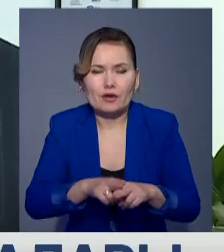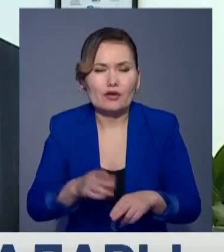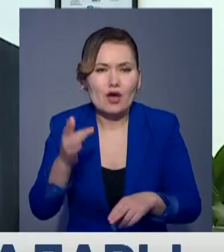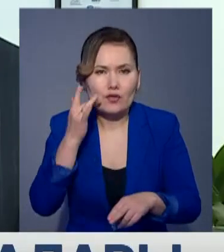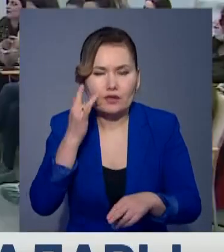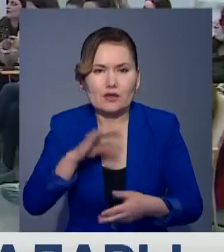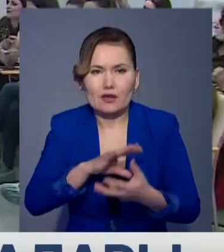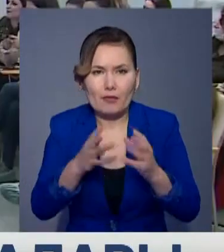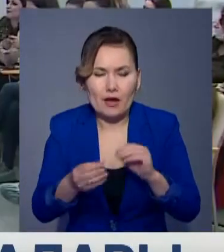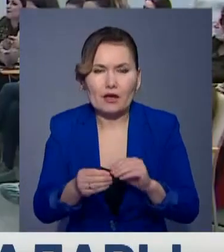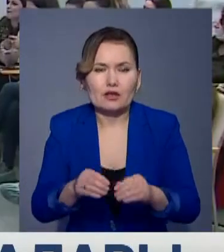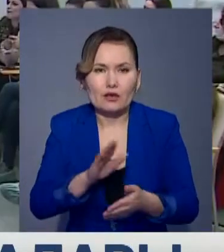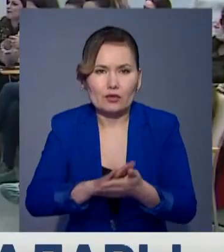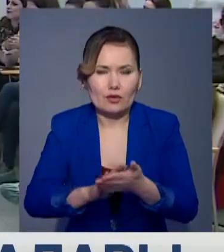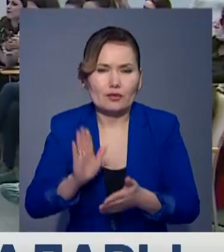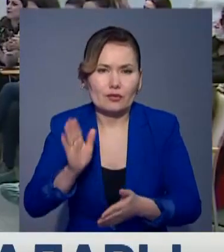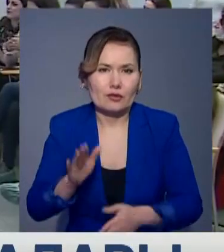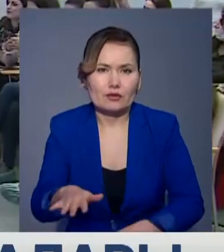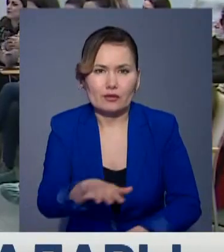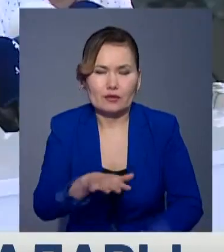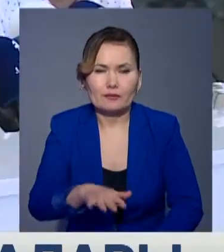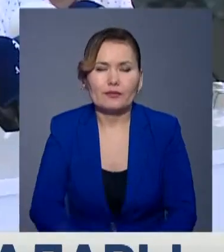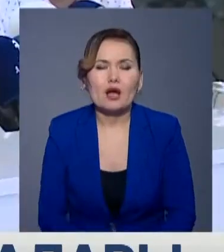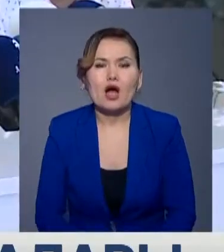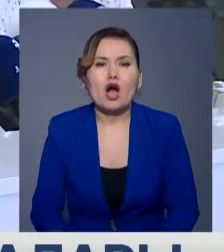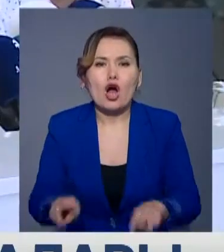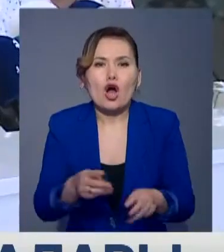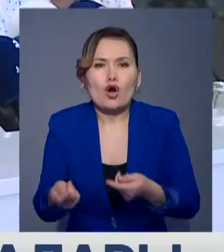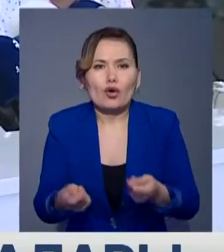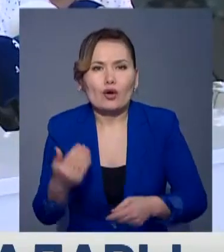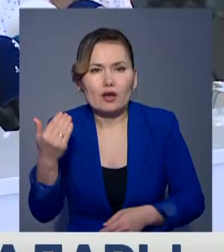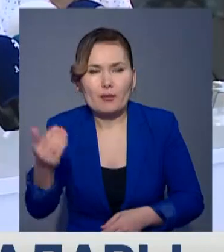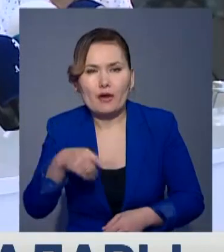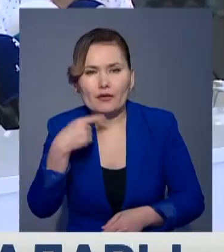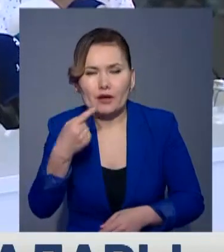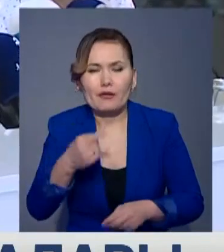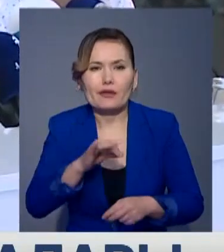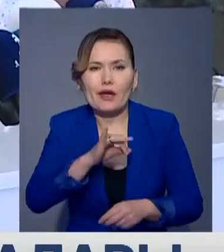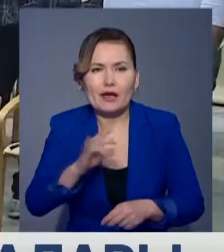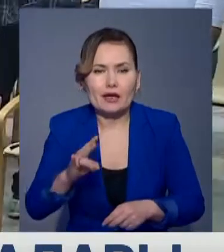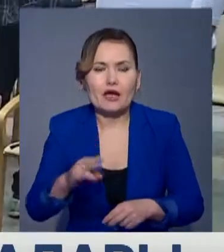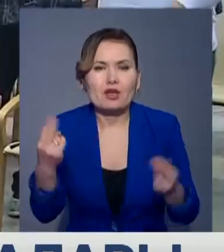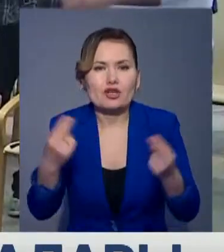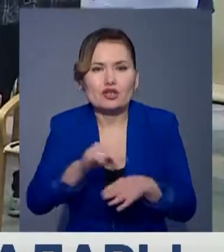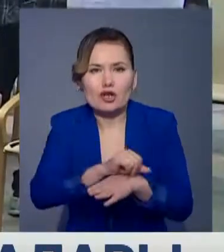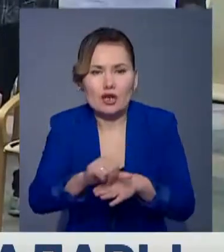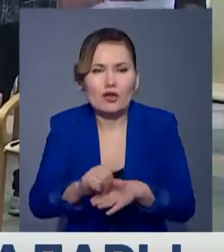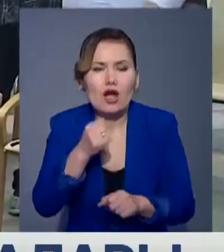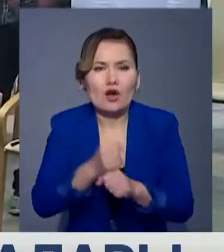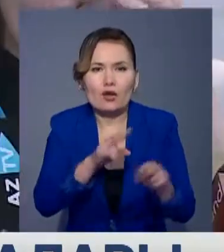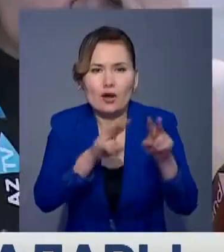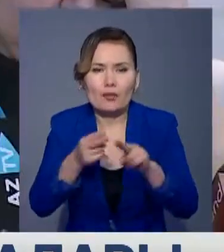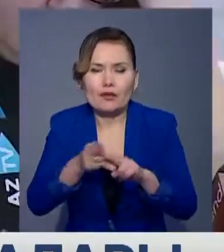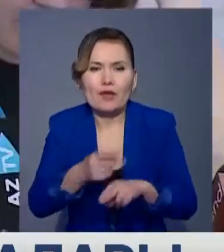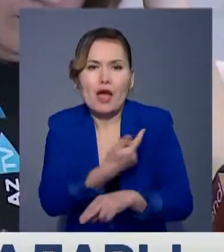dezinfekciyalıq quraldar qoyılğan. Jedel shtab ökülderining mälimdeuinşe, hükümet İran men şekaralas audandarğa erekşe köñil bölüp jatır. Birneşe